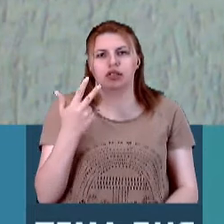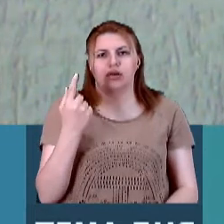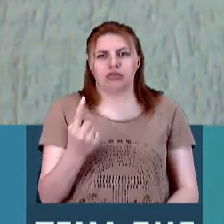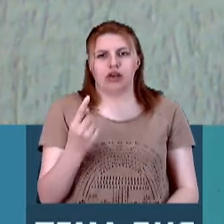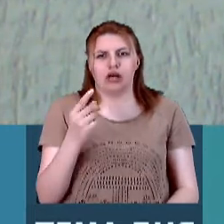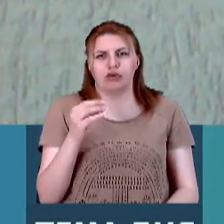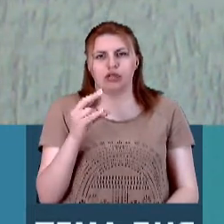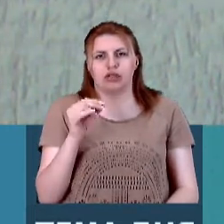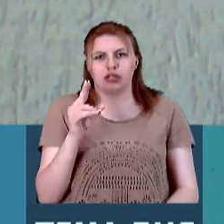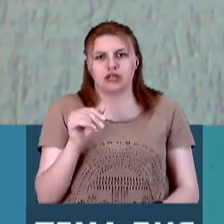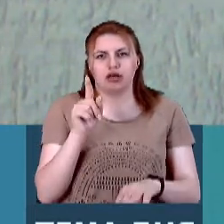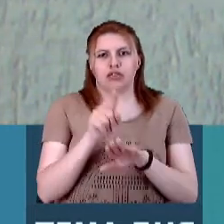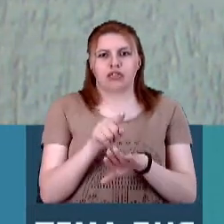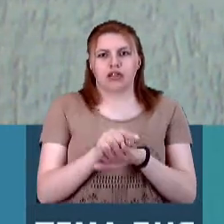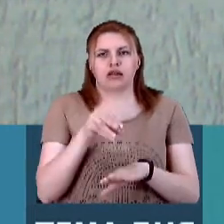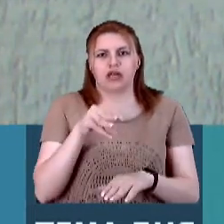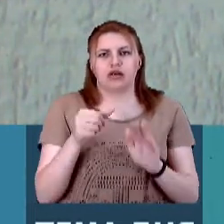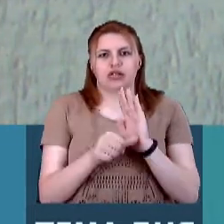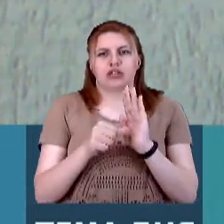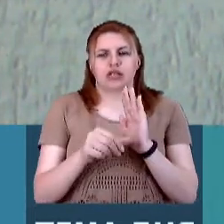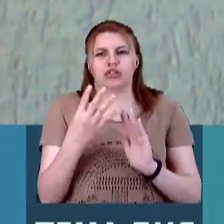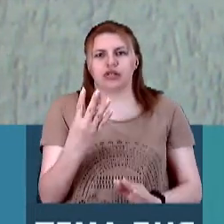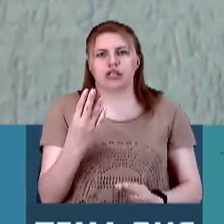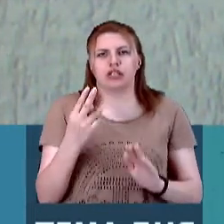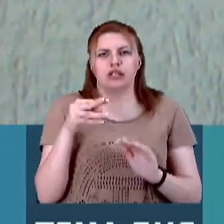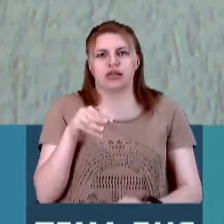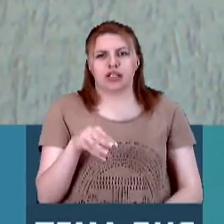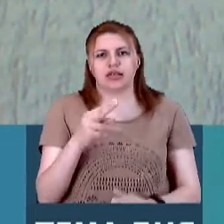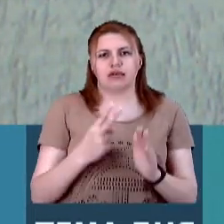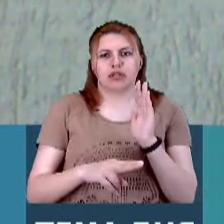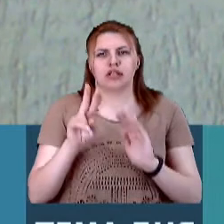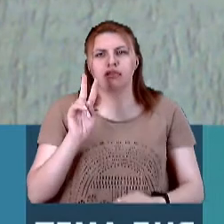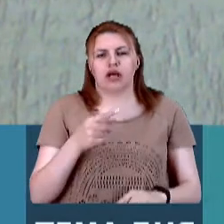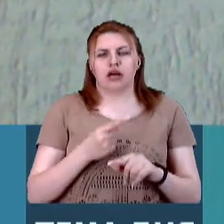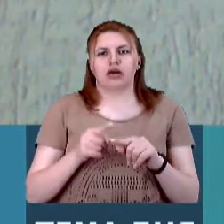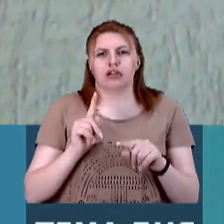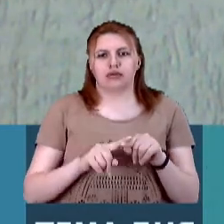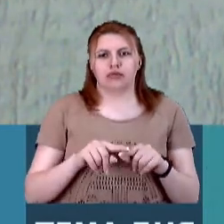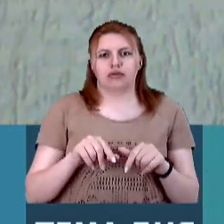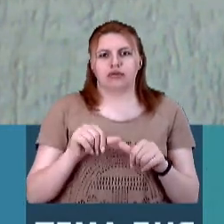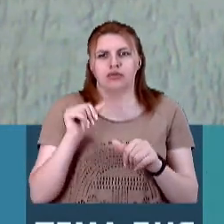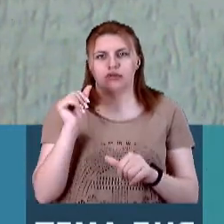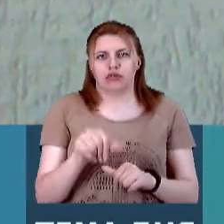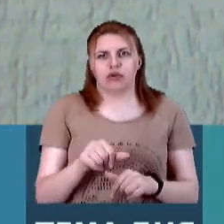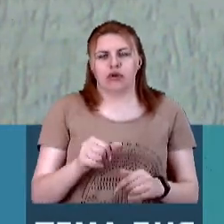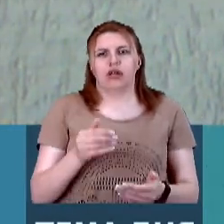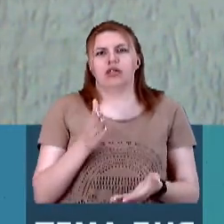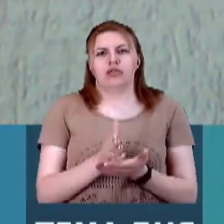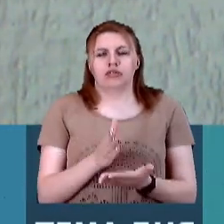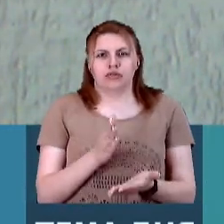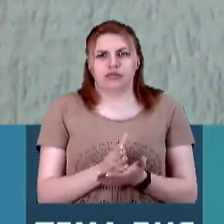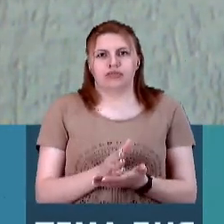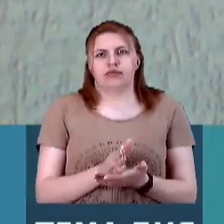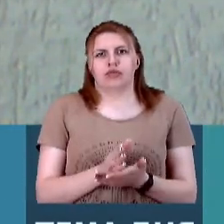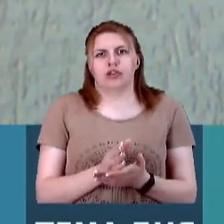зокрема танки Т-64 і Т-72. Крім цього, відбувається накопичення важкої бронетехніки